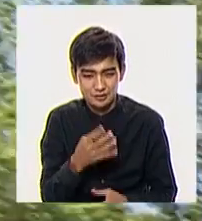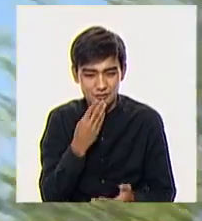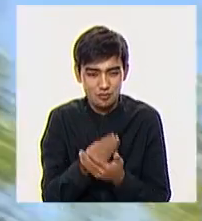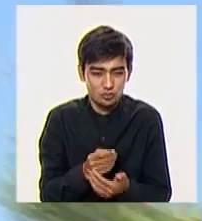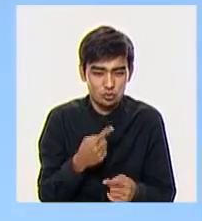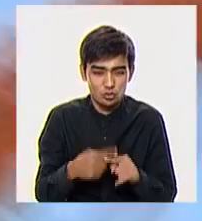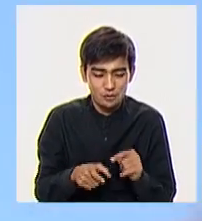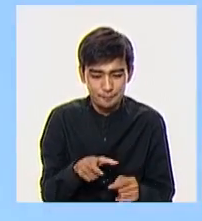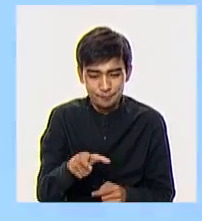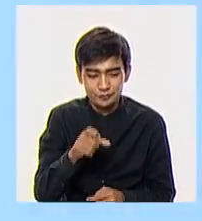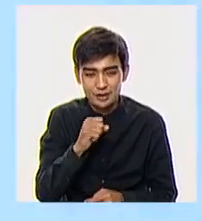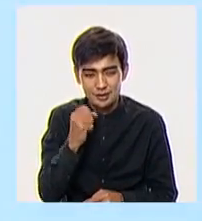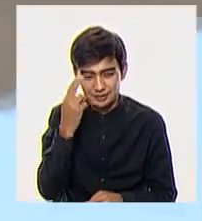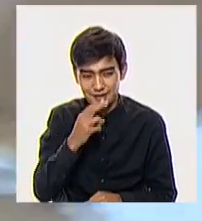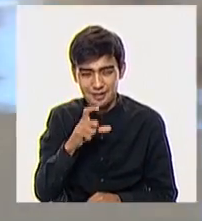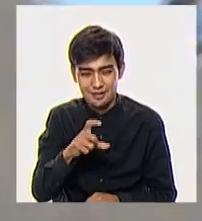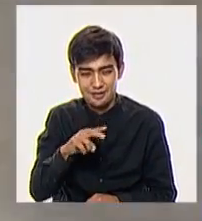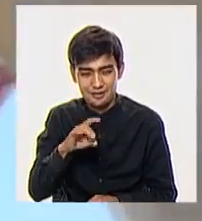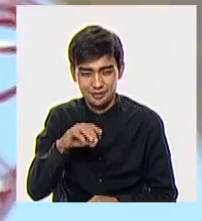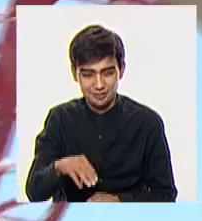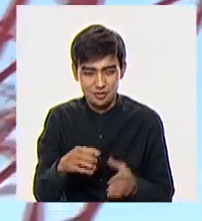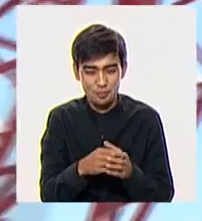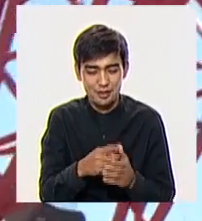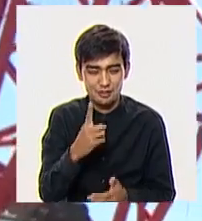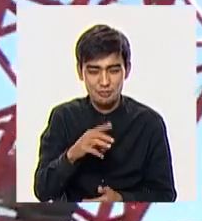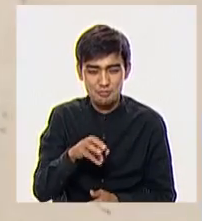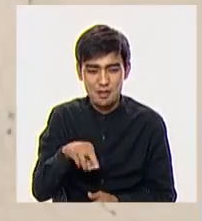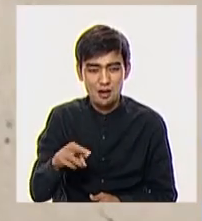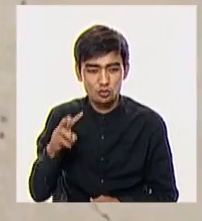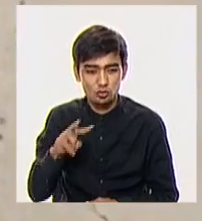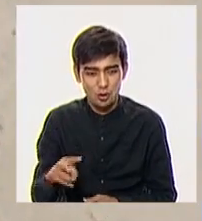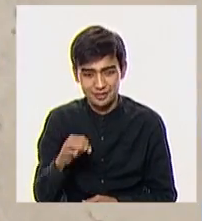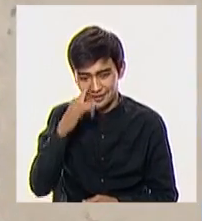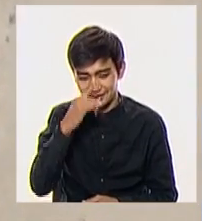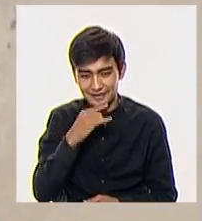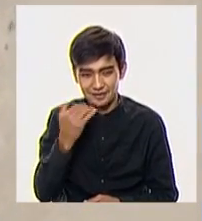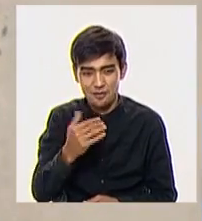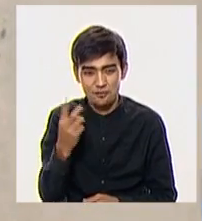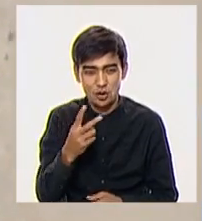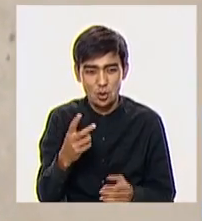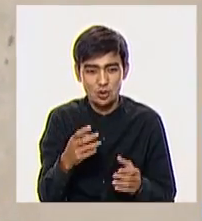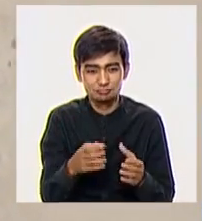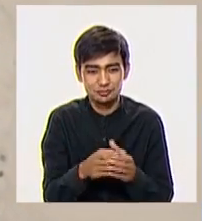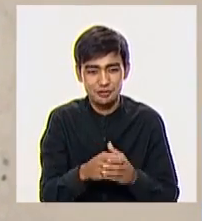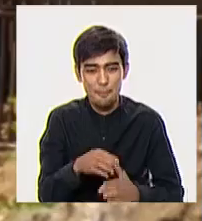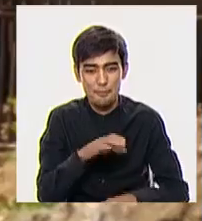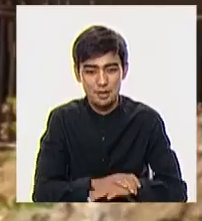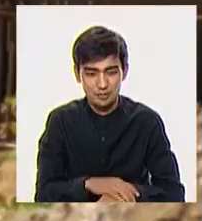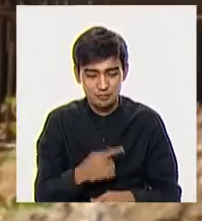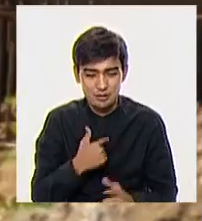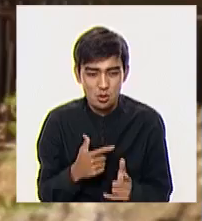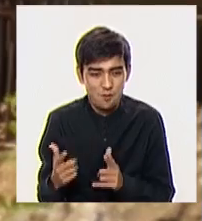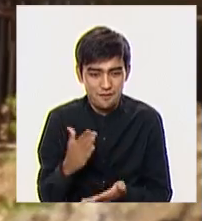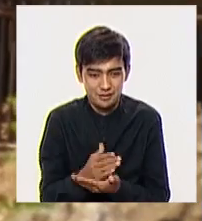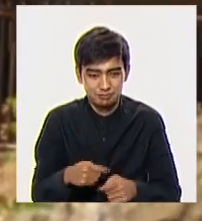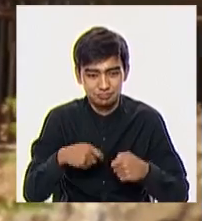отыр. Астана ЛРТ компаниясы 1,5 миллиард доллар облигациялық займды қазақстандық екінші деңгейлі банктерге беруге дайын. Оның